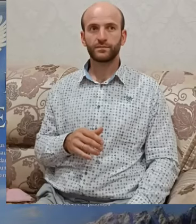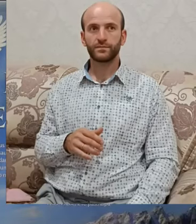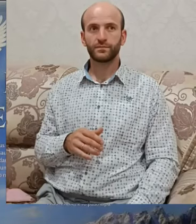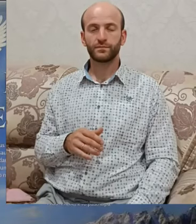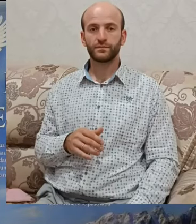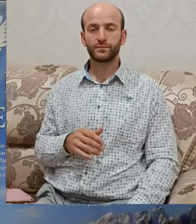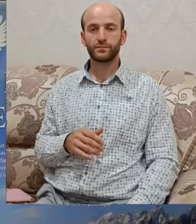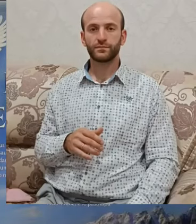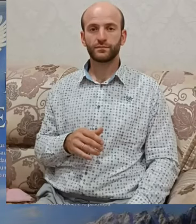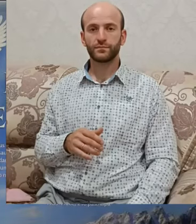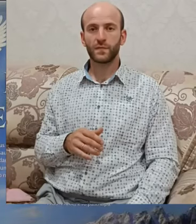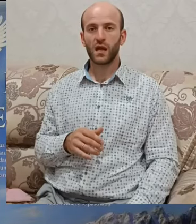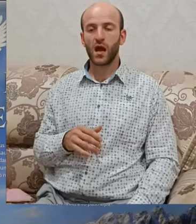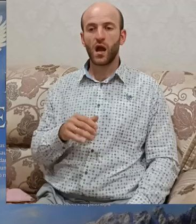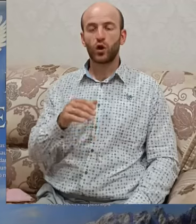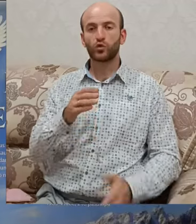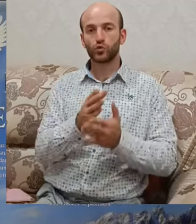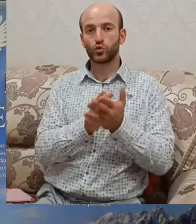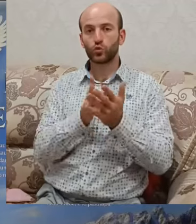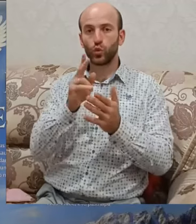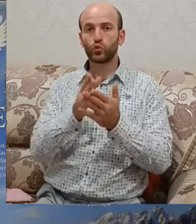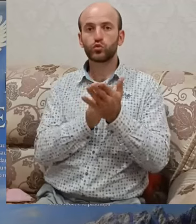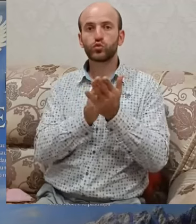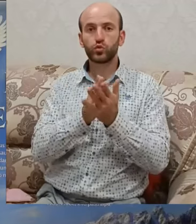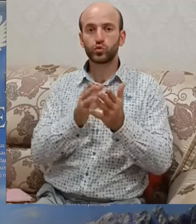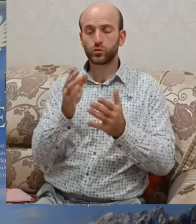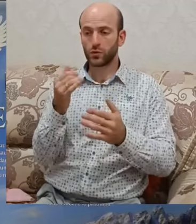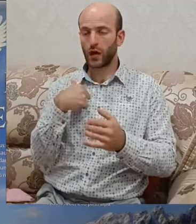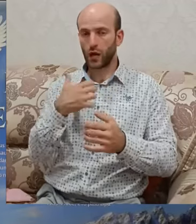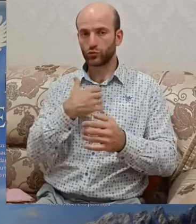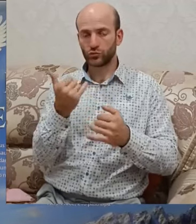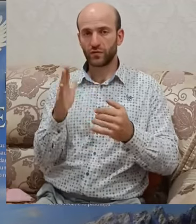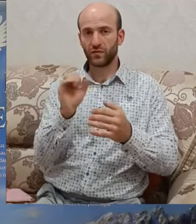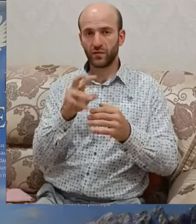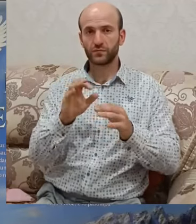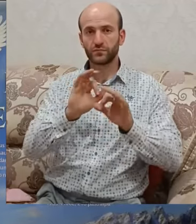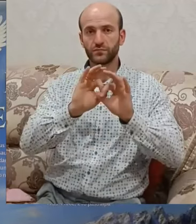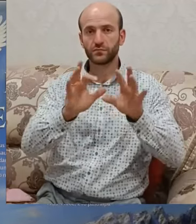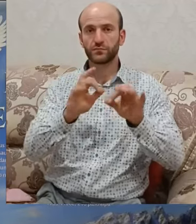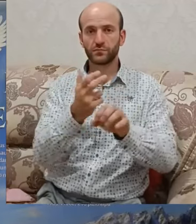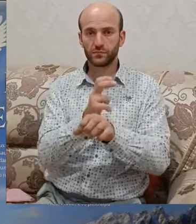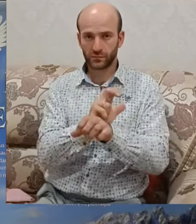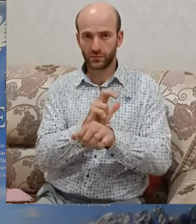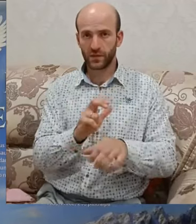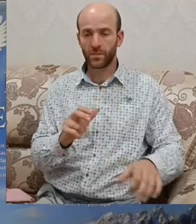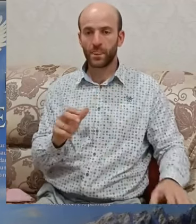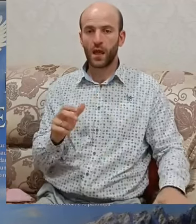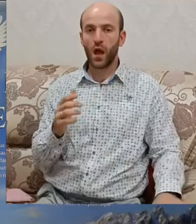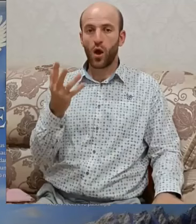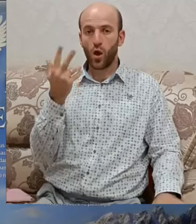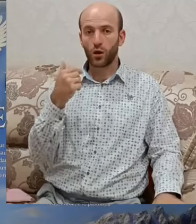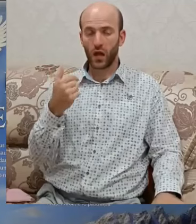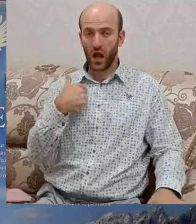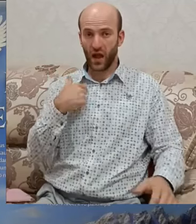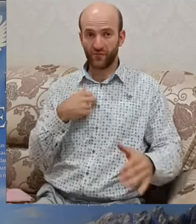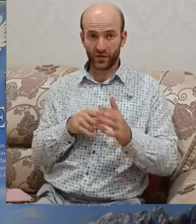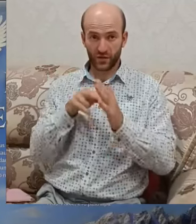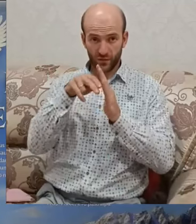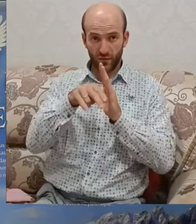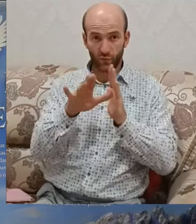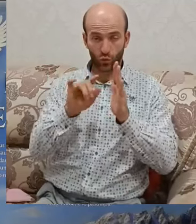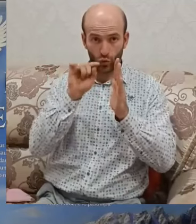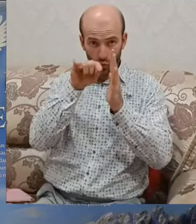kad klausytumės šito. Я хочу, чтобы вы послушали этого. Kai eisite į vidų. Когда вы идете внутрь. Аж dabar neskubėsiu, kad jūs tikrai tai